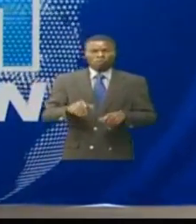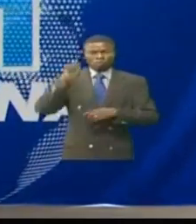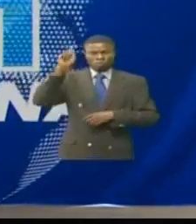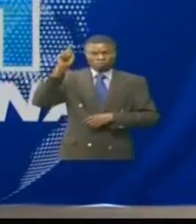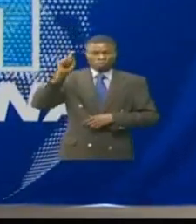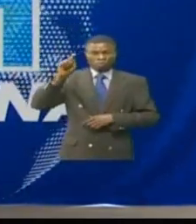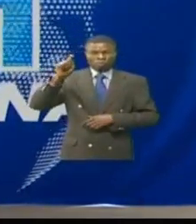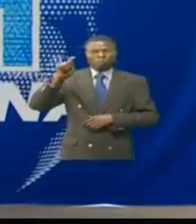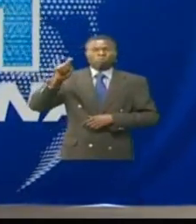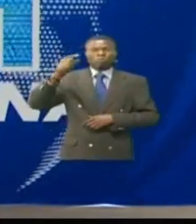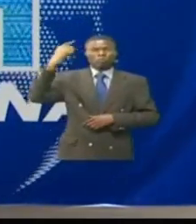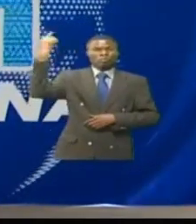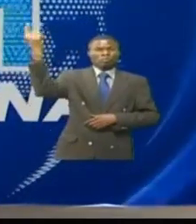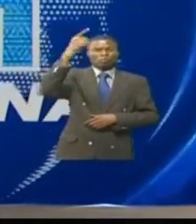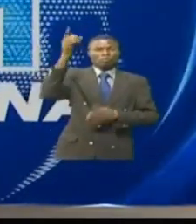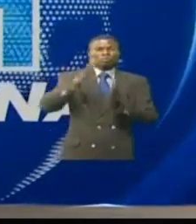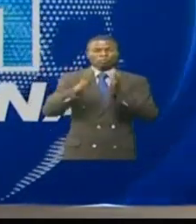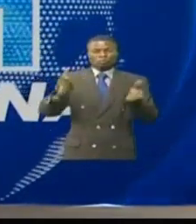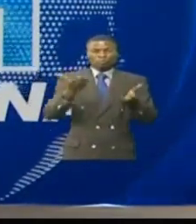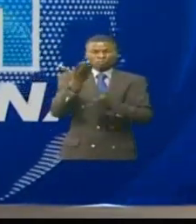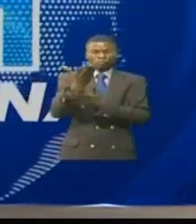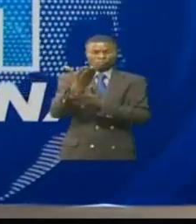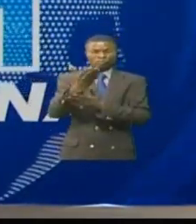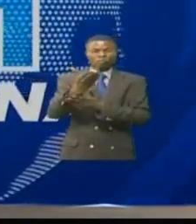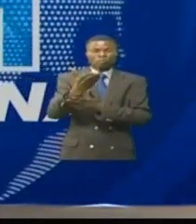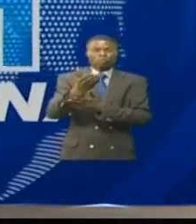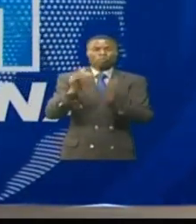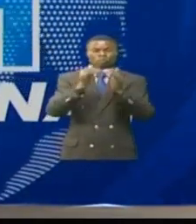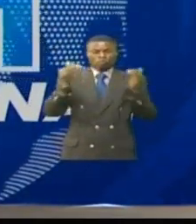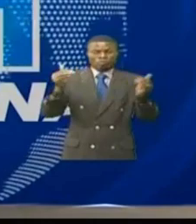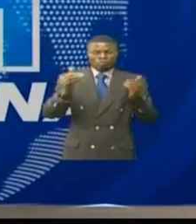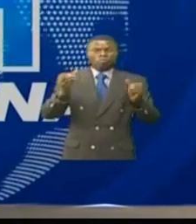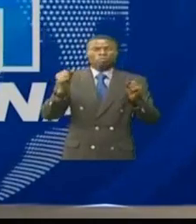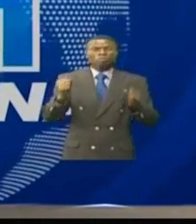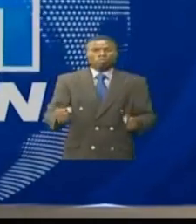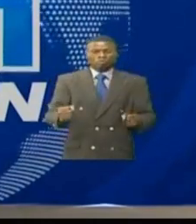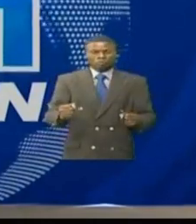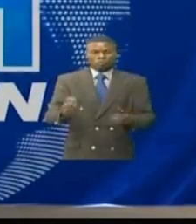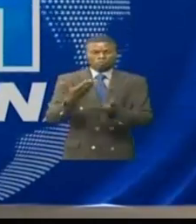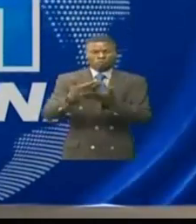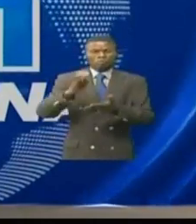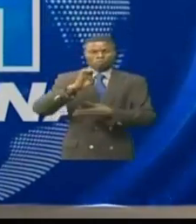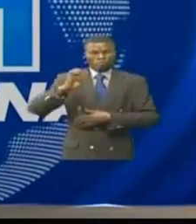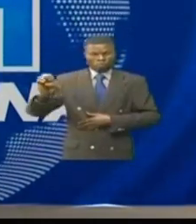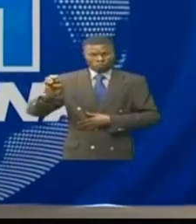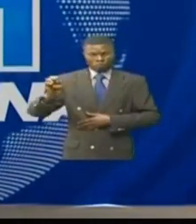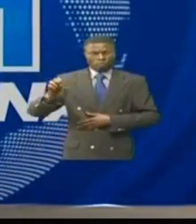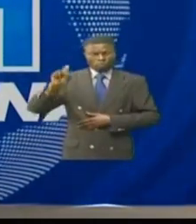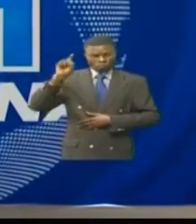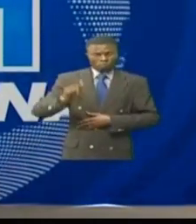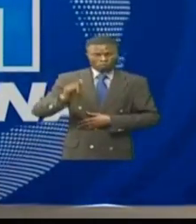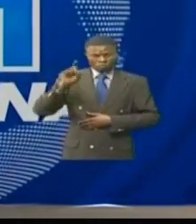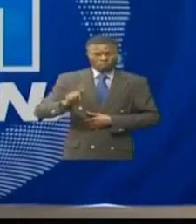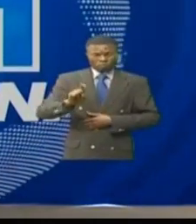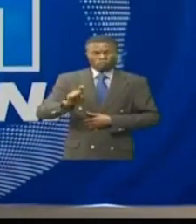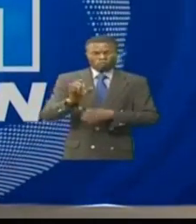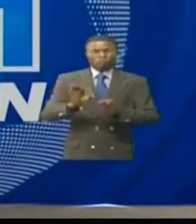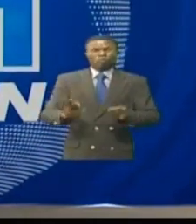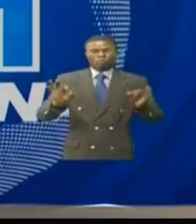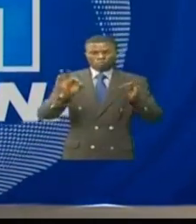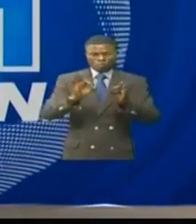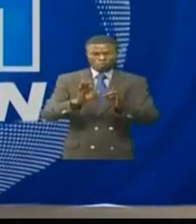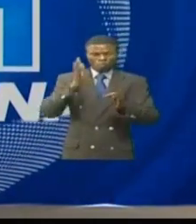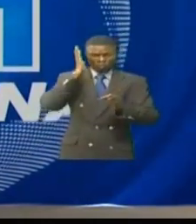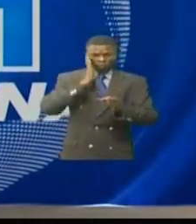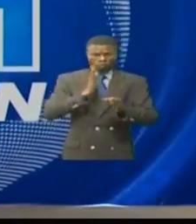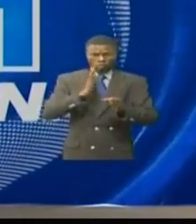communauté internationale et rappelle à la face du monde que la paix et la stabilité dans sa partie Est sont nécessaires pour la